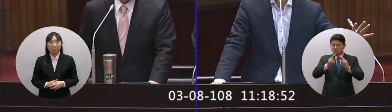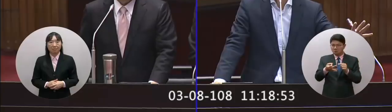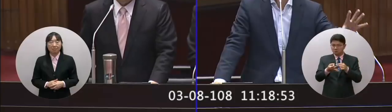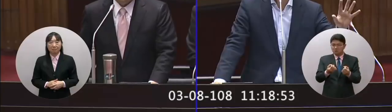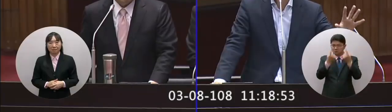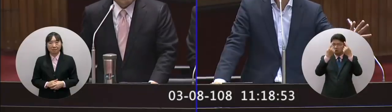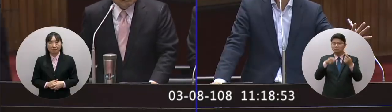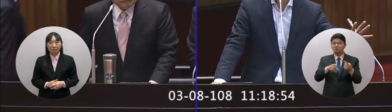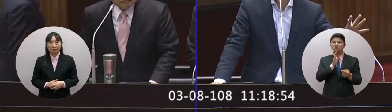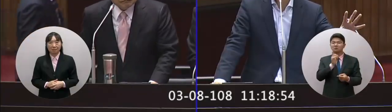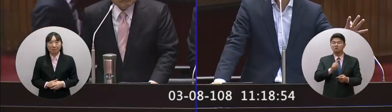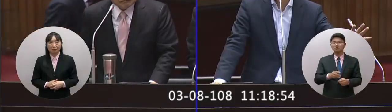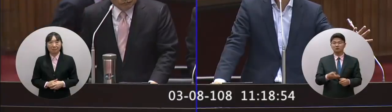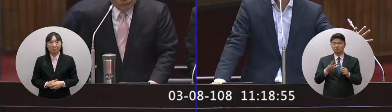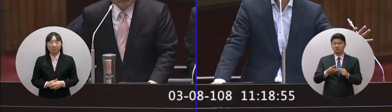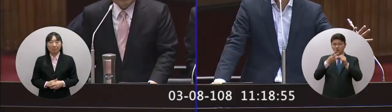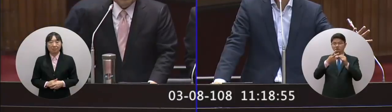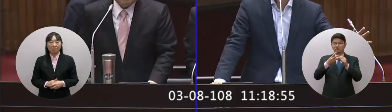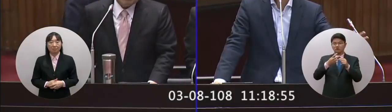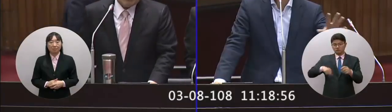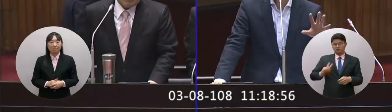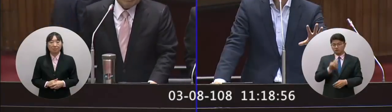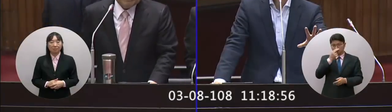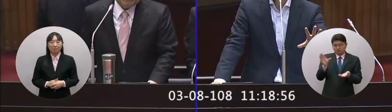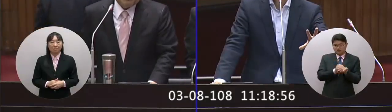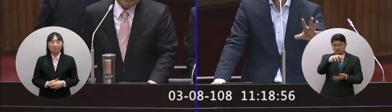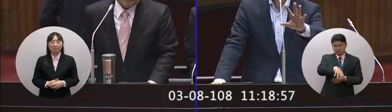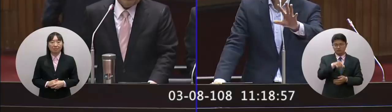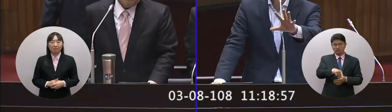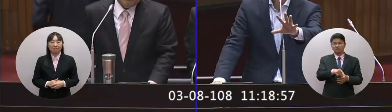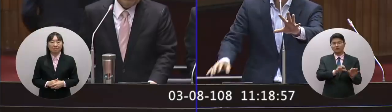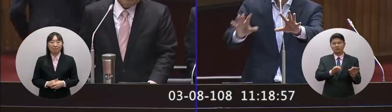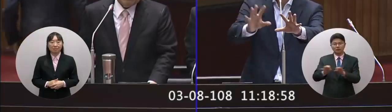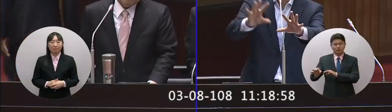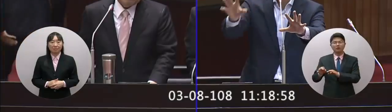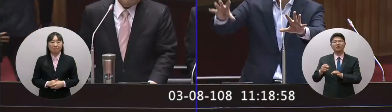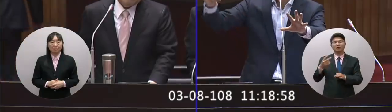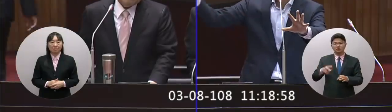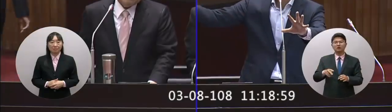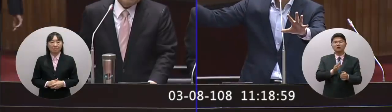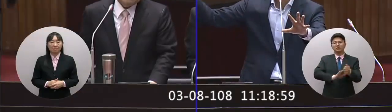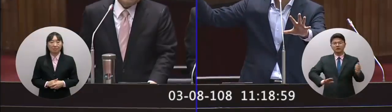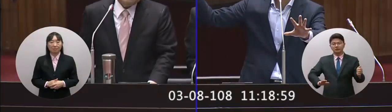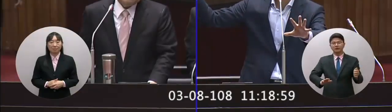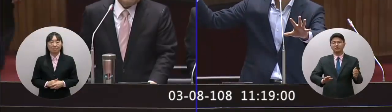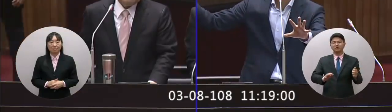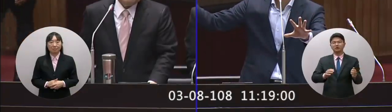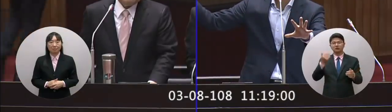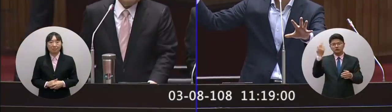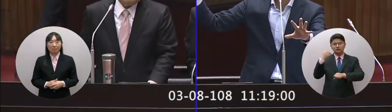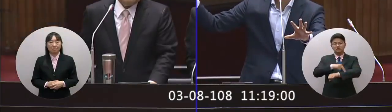为第三阶接收站的延宕，而且不确定性联动影响到原本